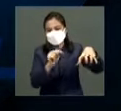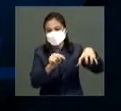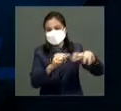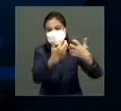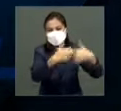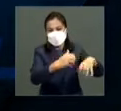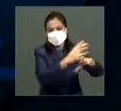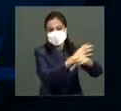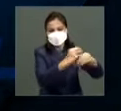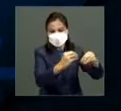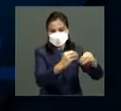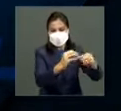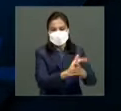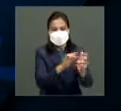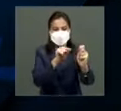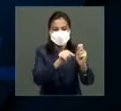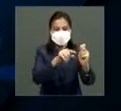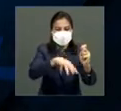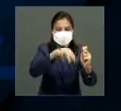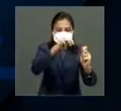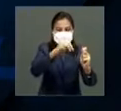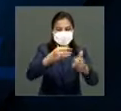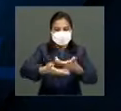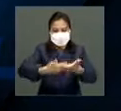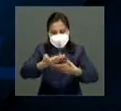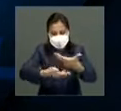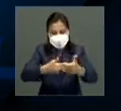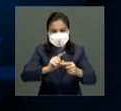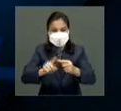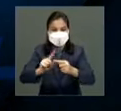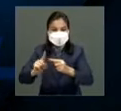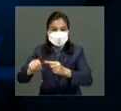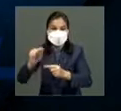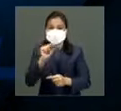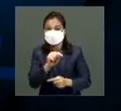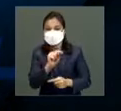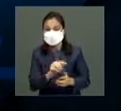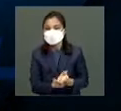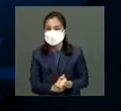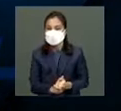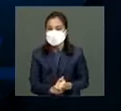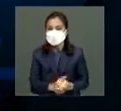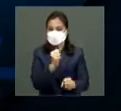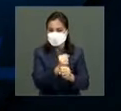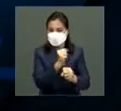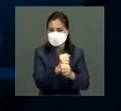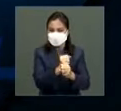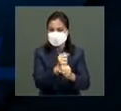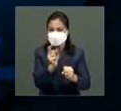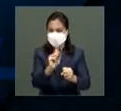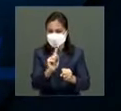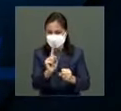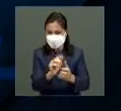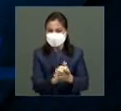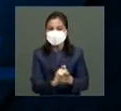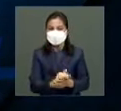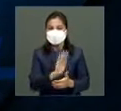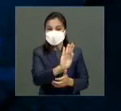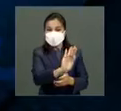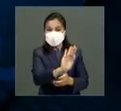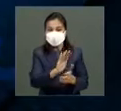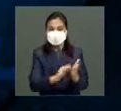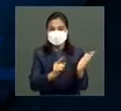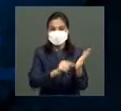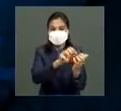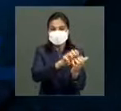ที่พระสมุทรเจดีย์อำเภอเมืองแล้วก็ตลาดด้วยนะครับอันนี้ก็กำลังทำหน้าที่โดยทางพื้นที่เข้าไป